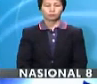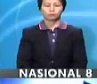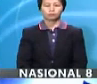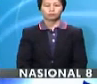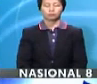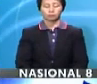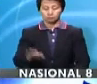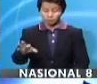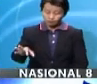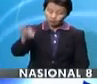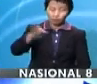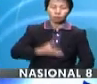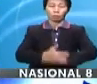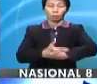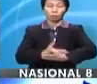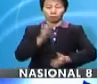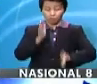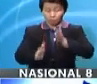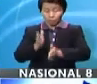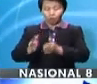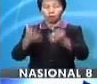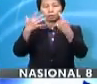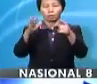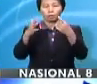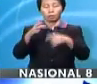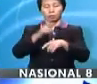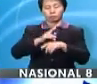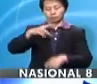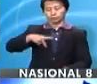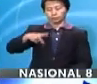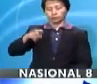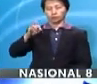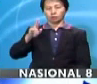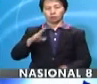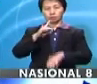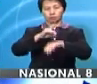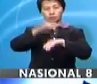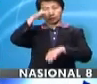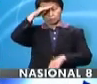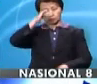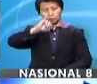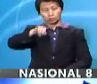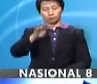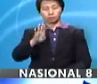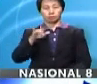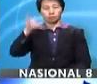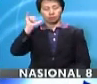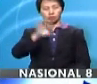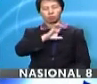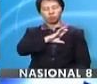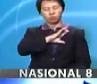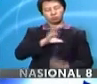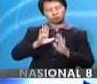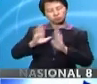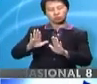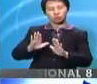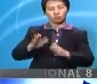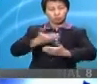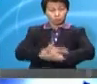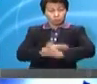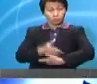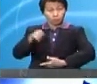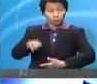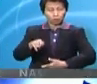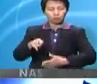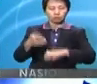Susulan penemuan bayi dikerat 15 di projek perumahan rakyat PPR Kempas Johor Bahru semalam, polis menolak kemungkinan bayi